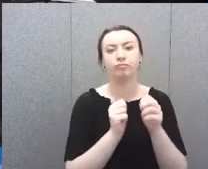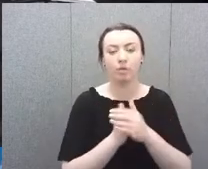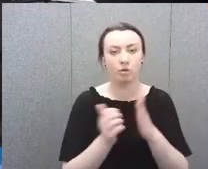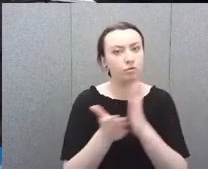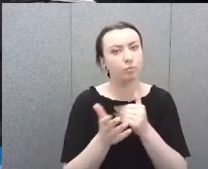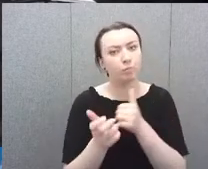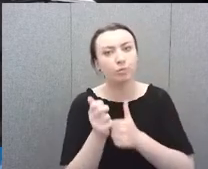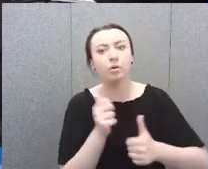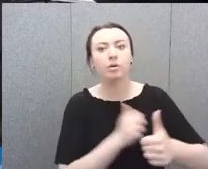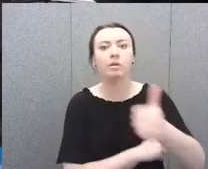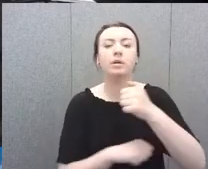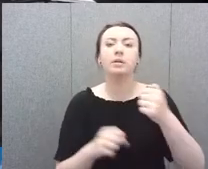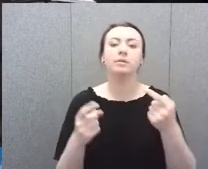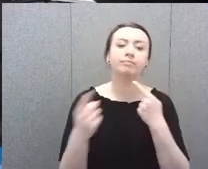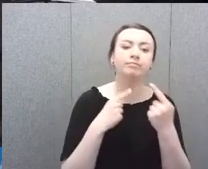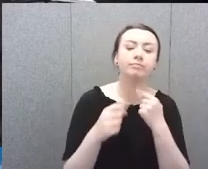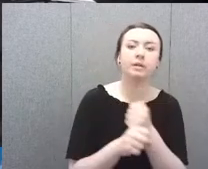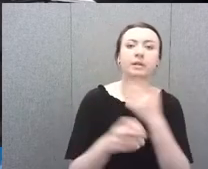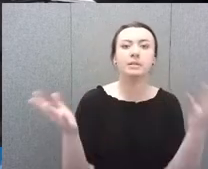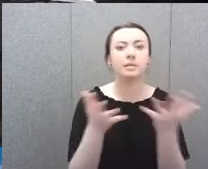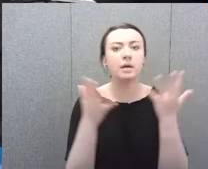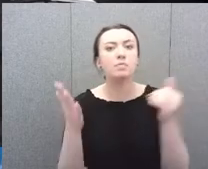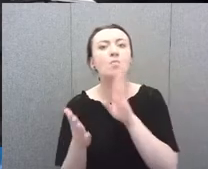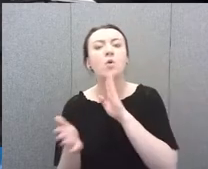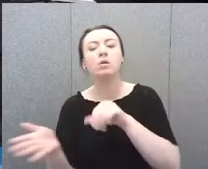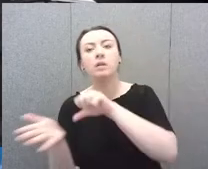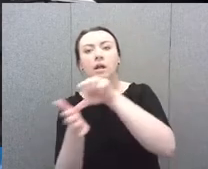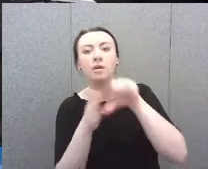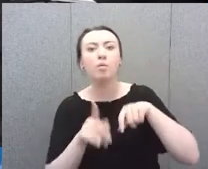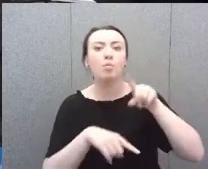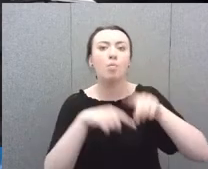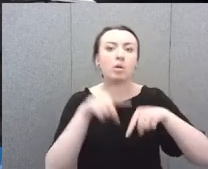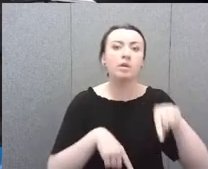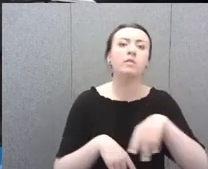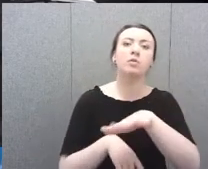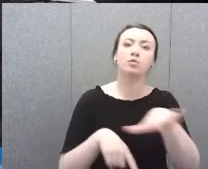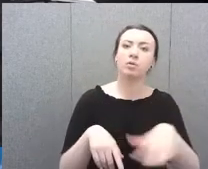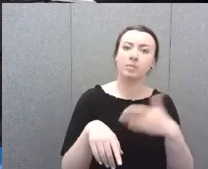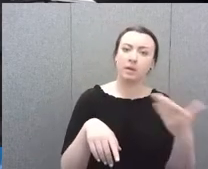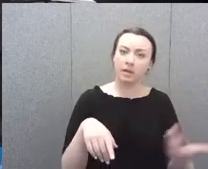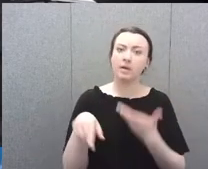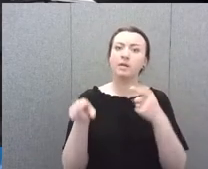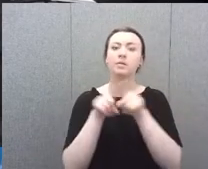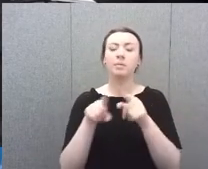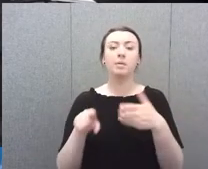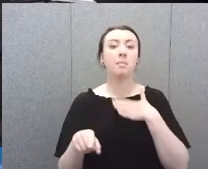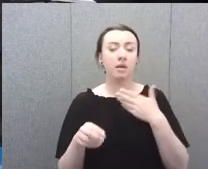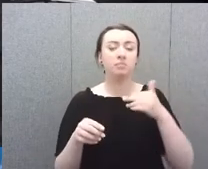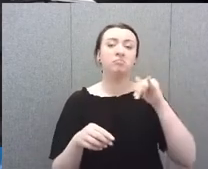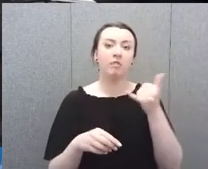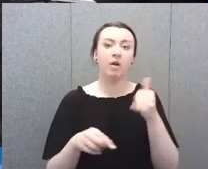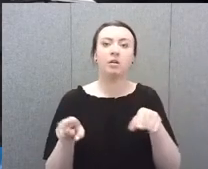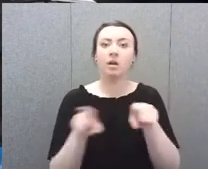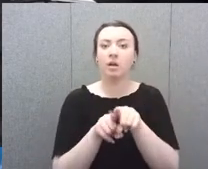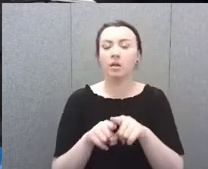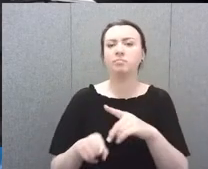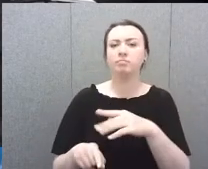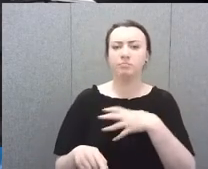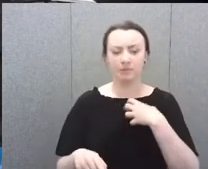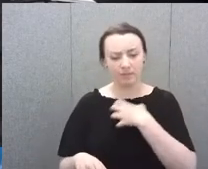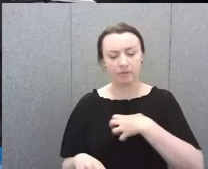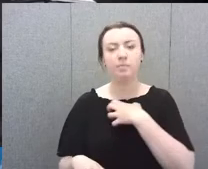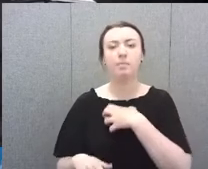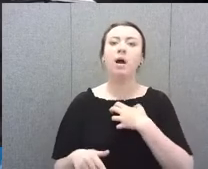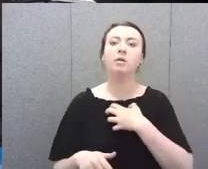же, продвижение женского участия в политике ежедневной жизни главным вопросом и также